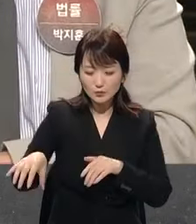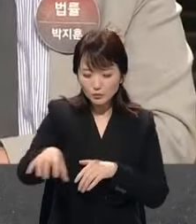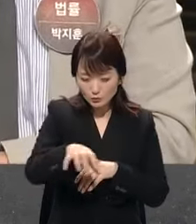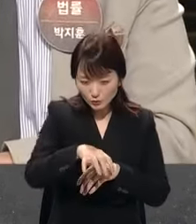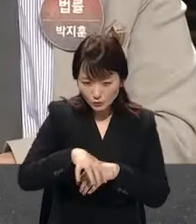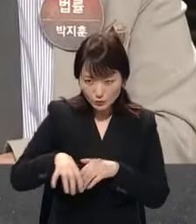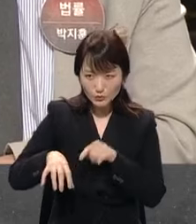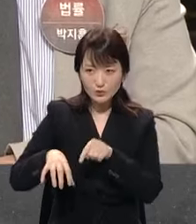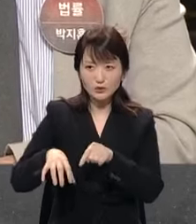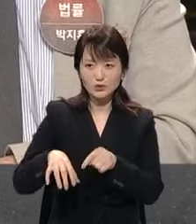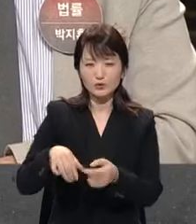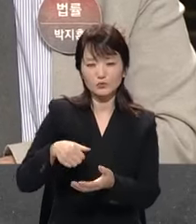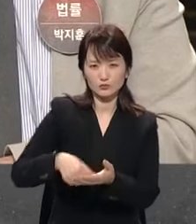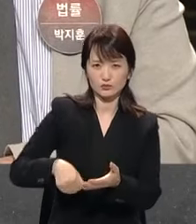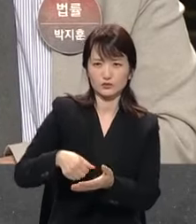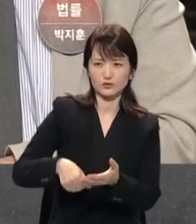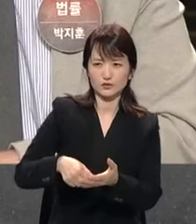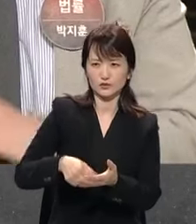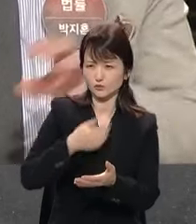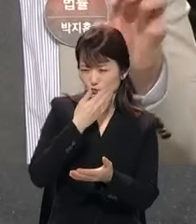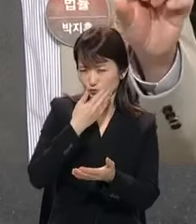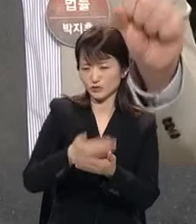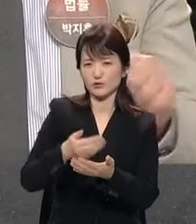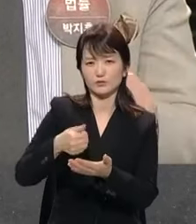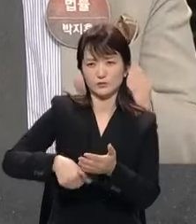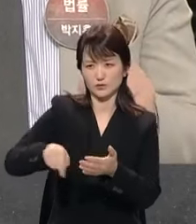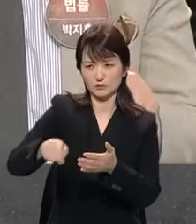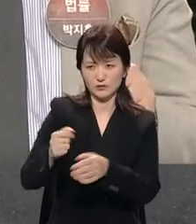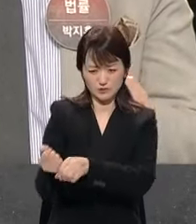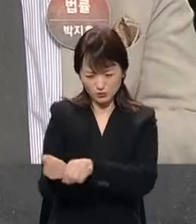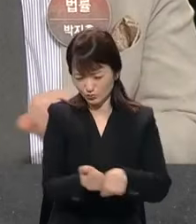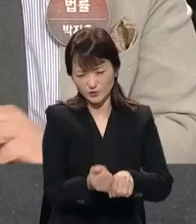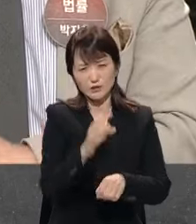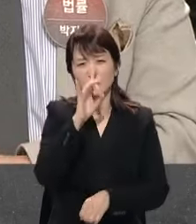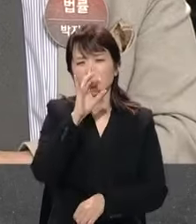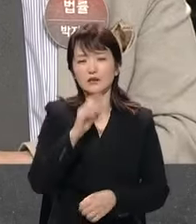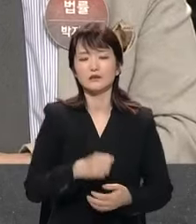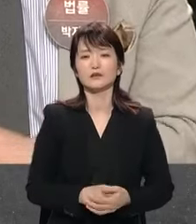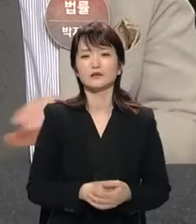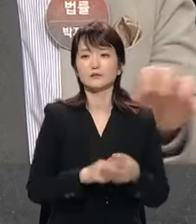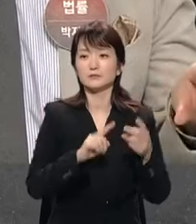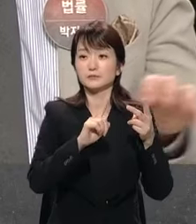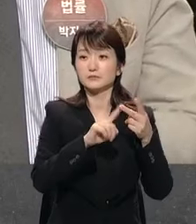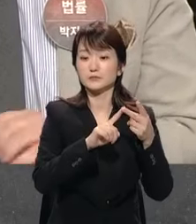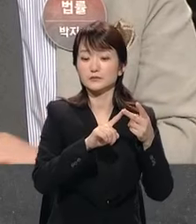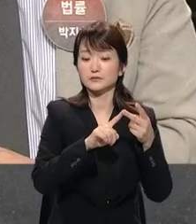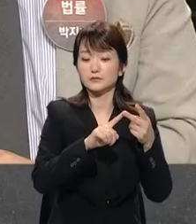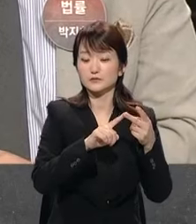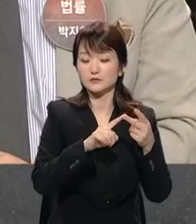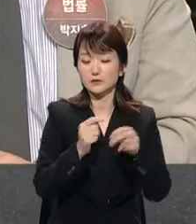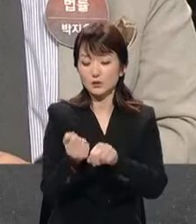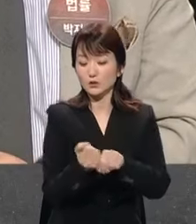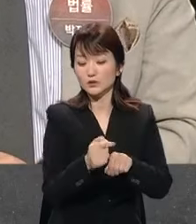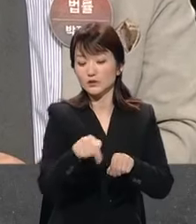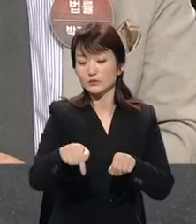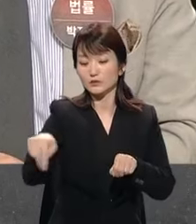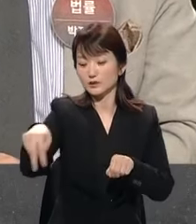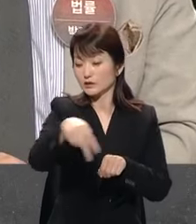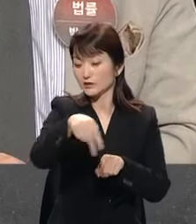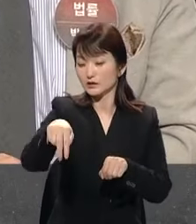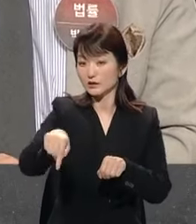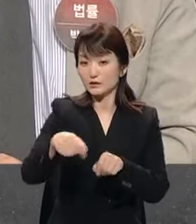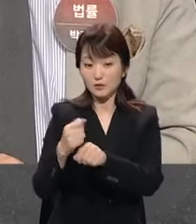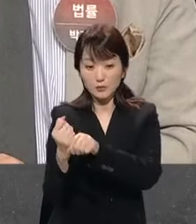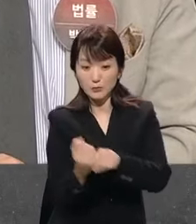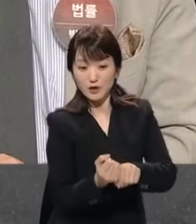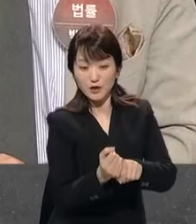다 유적이고 문화적이기 때문에 저렇게 골프 치면 안 되고요 더 나아가서 옆에 지금 사람들이 왔다 갔다 하는데 하다가